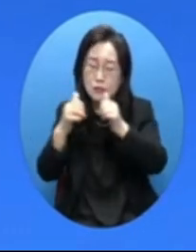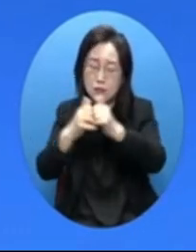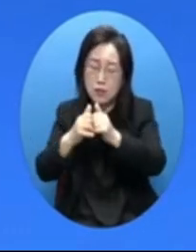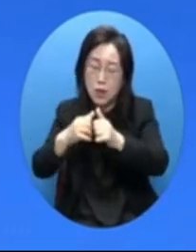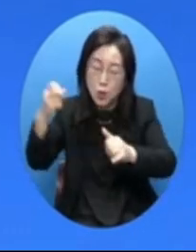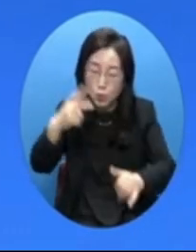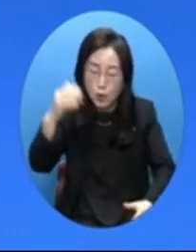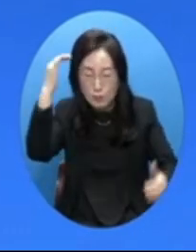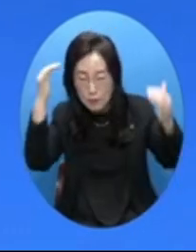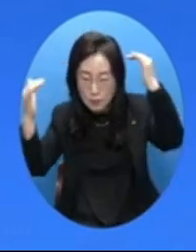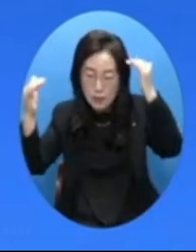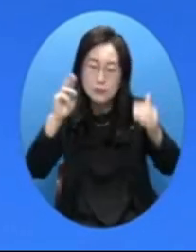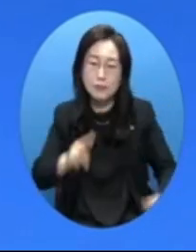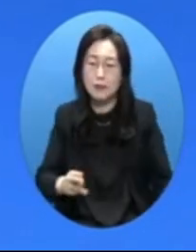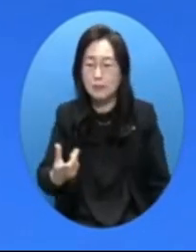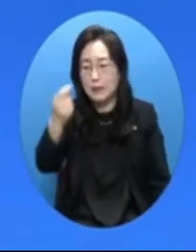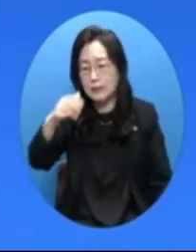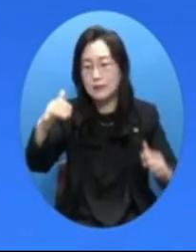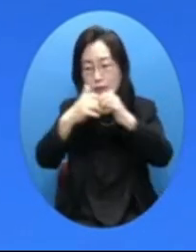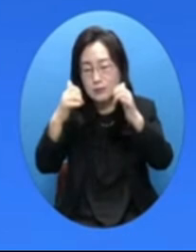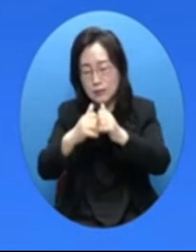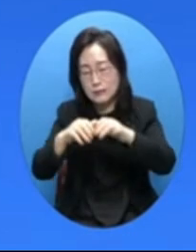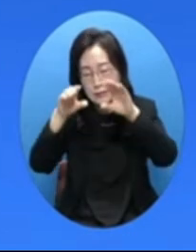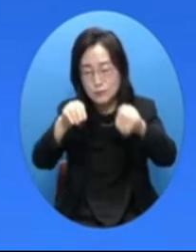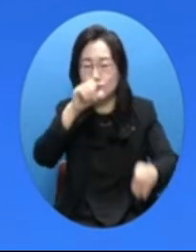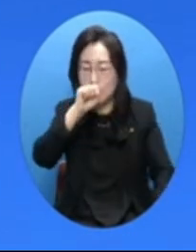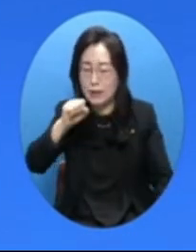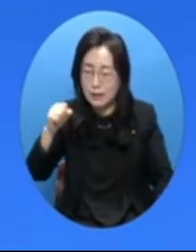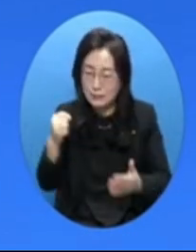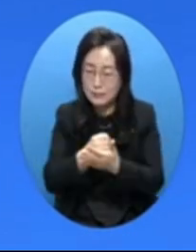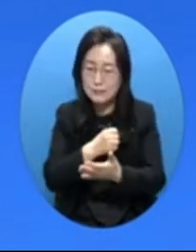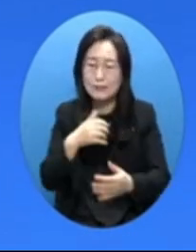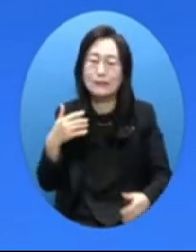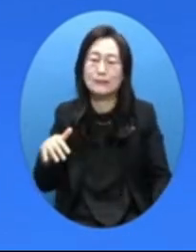있습니다 빨리 전이 끝나야 되는데 끝이 보이지 않습니다